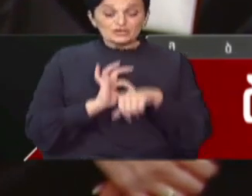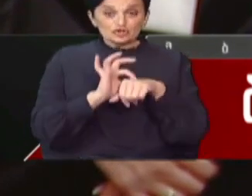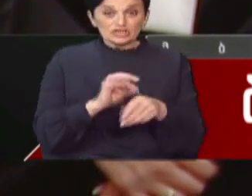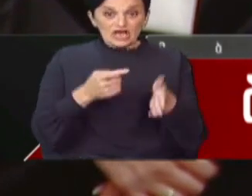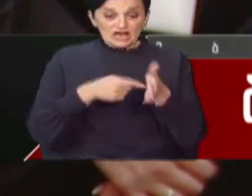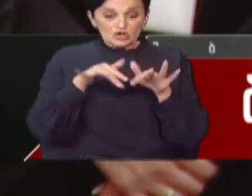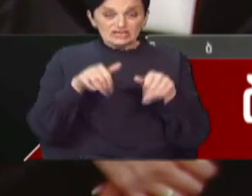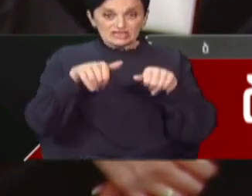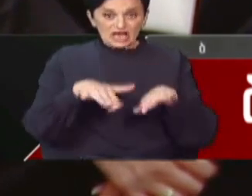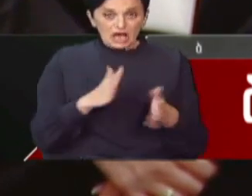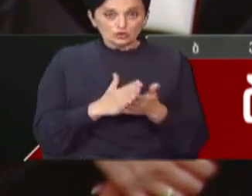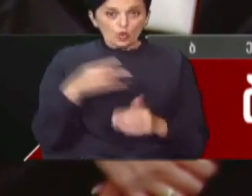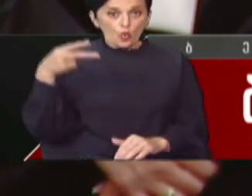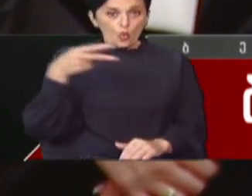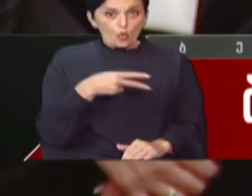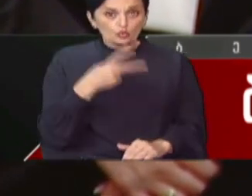გამოძიები დადგენილია, რომ